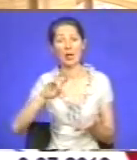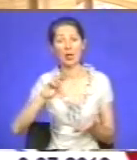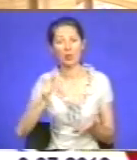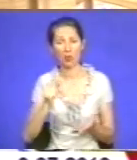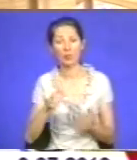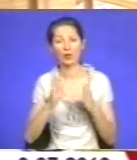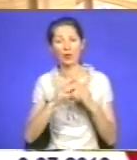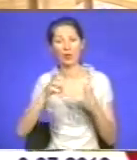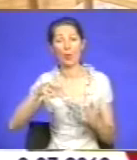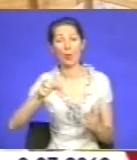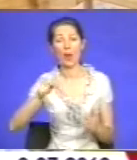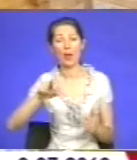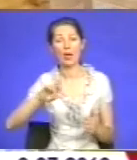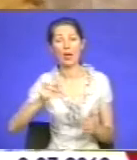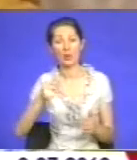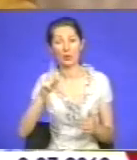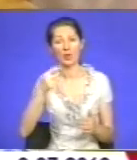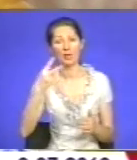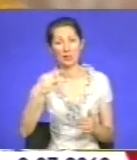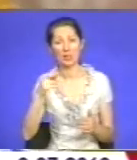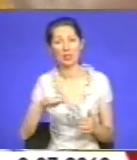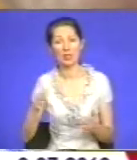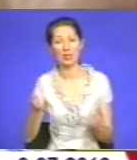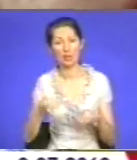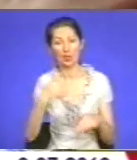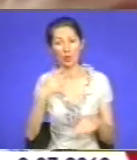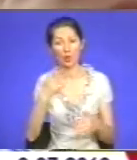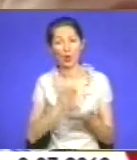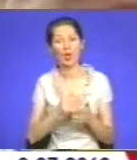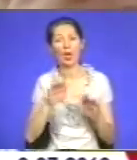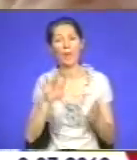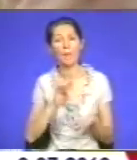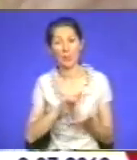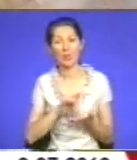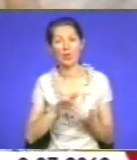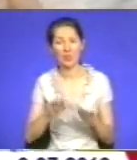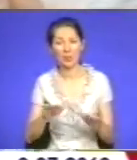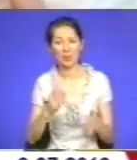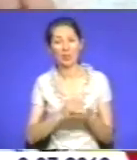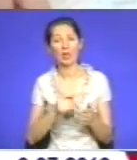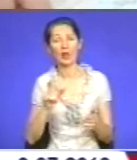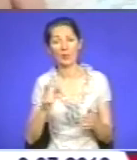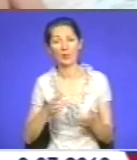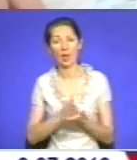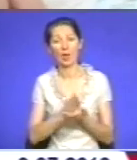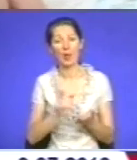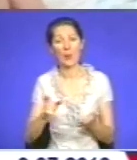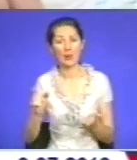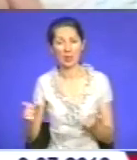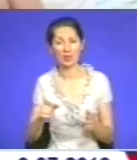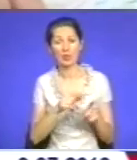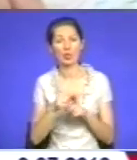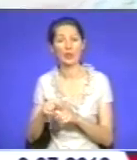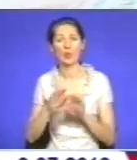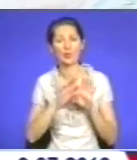із 120 дітей залишилося 40, тому є і місце, і персонал. За словами заступника голови облдержадміністрації Петра